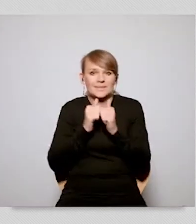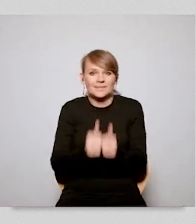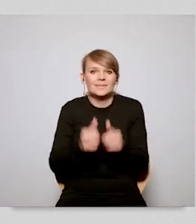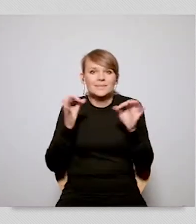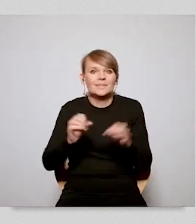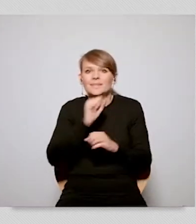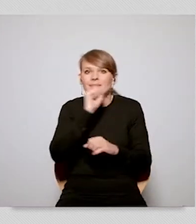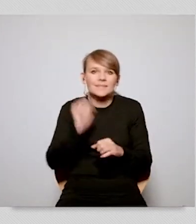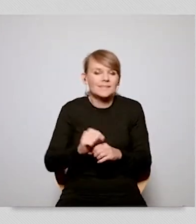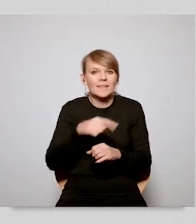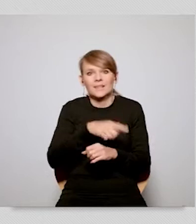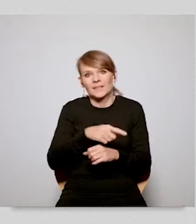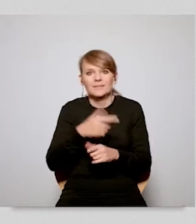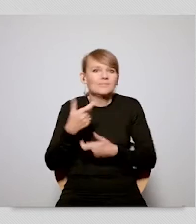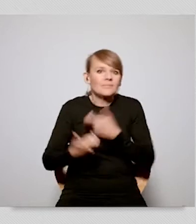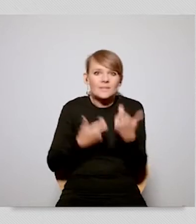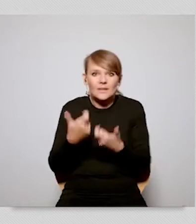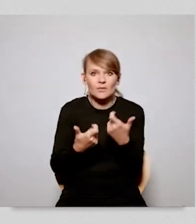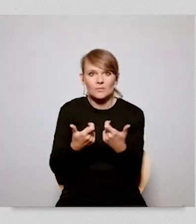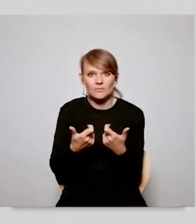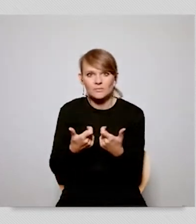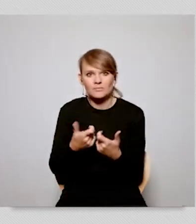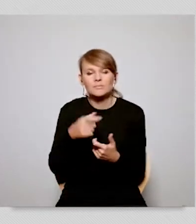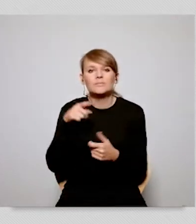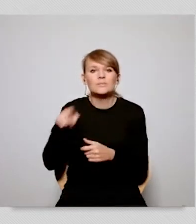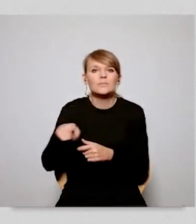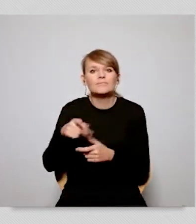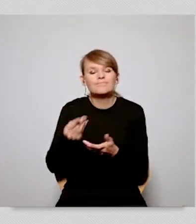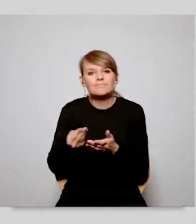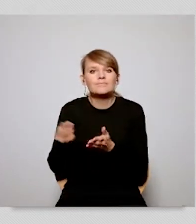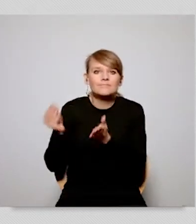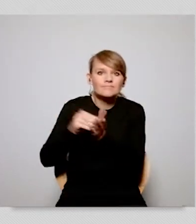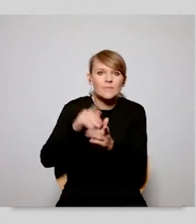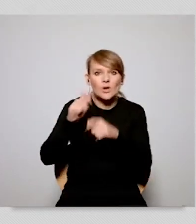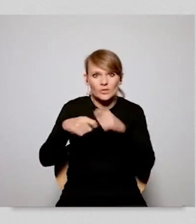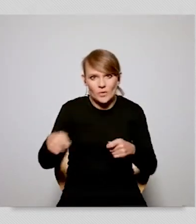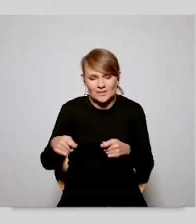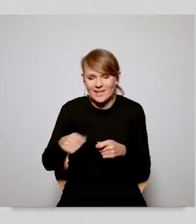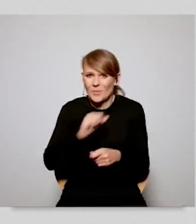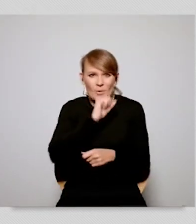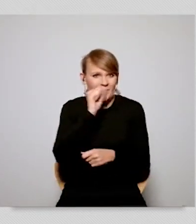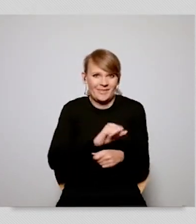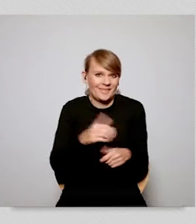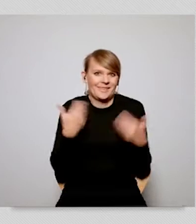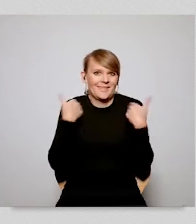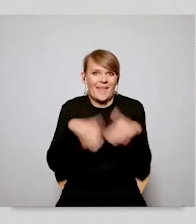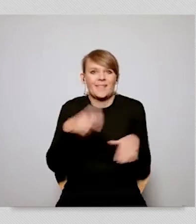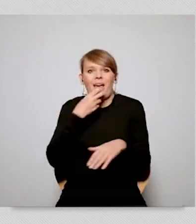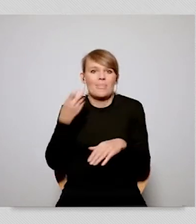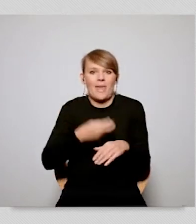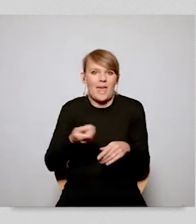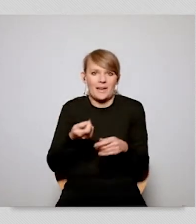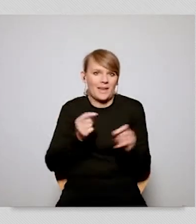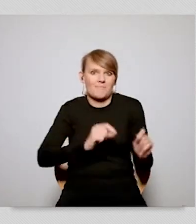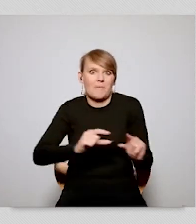działań, które mają służyć temu, żeby wdrażać konkretne rozwiązania. Przecież nikomu nie zależy właśnie na tym, żeby energia była coraz droższa,